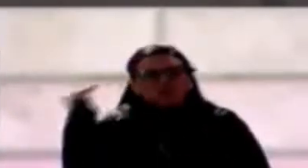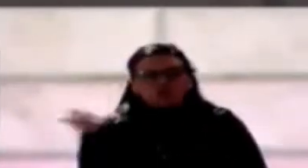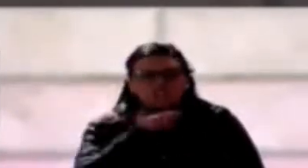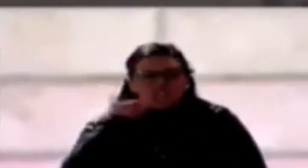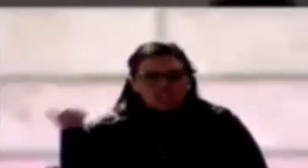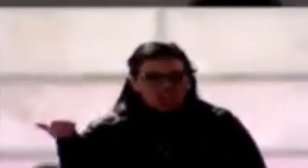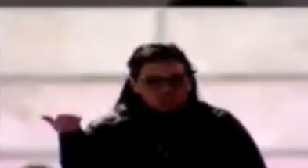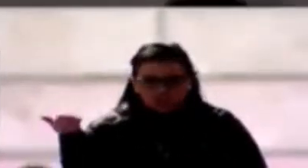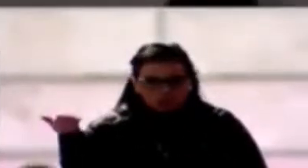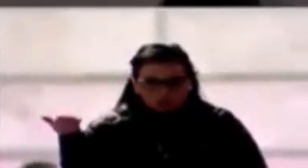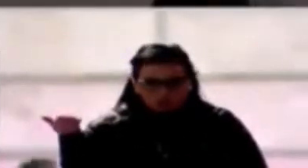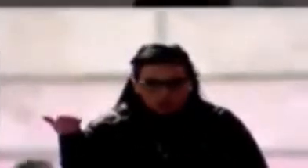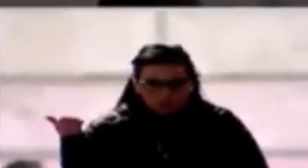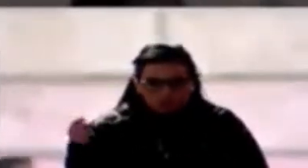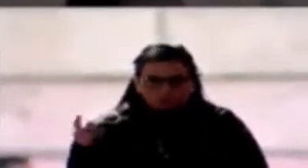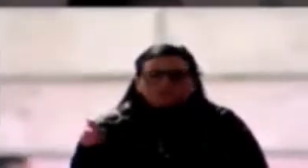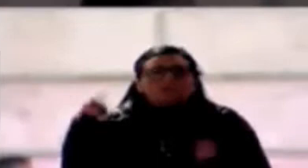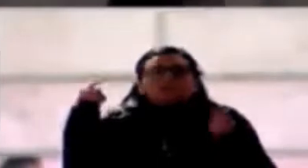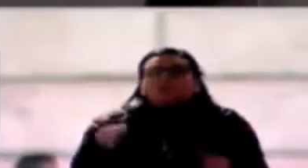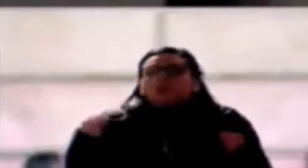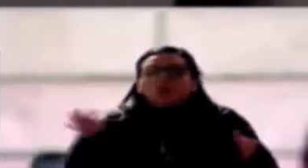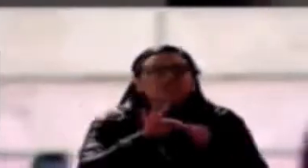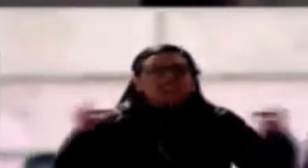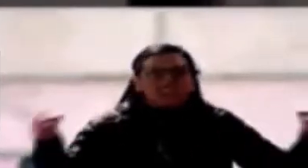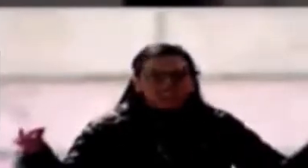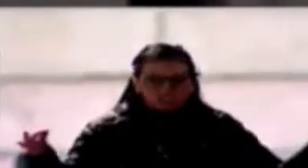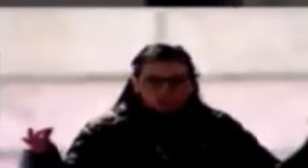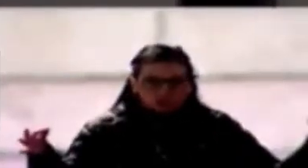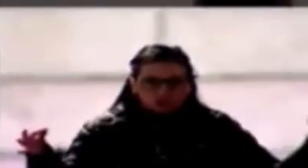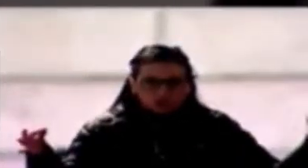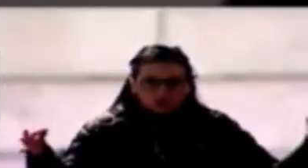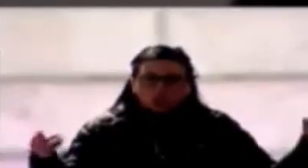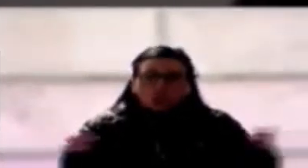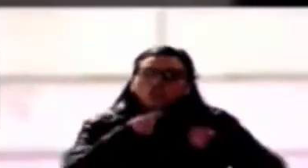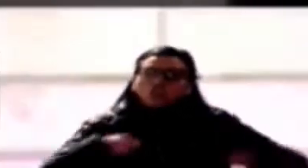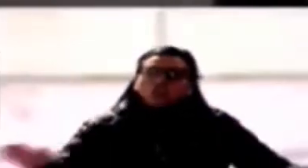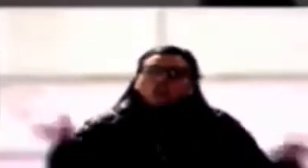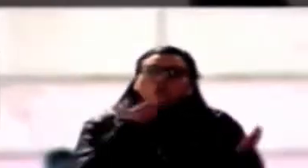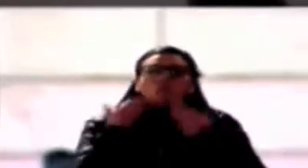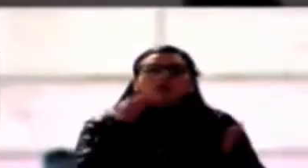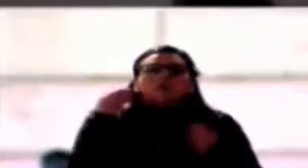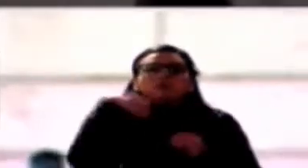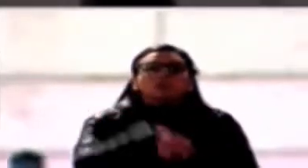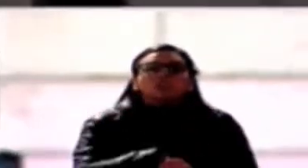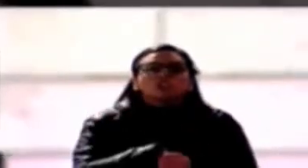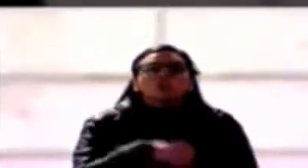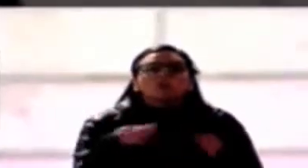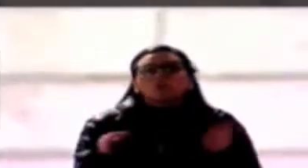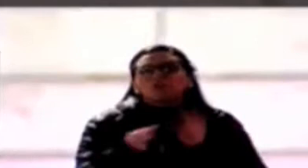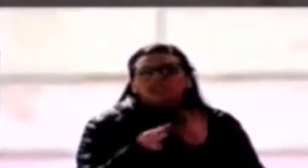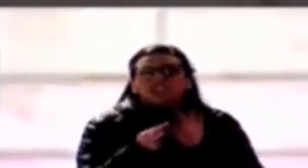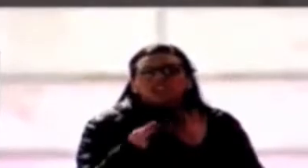sua televisione. Quella era la dichiarazione fatta nel nostro Parlamento di una trattativa